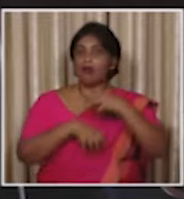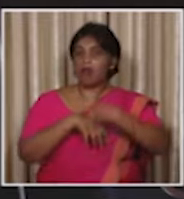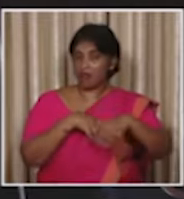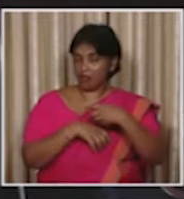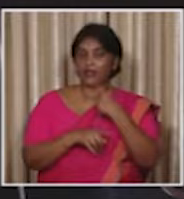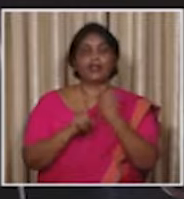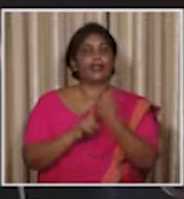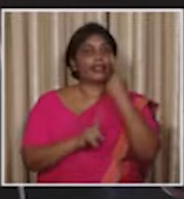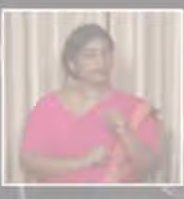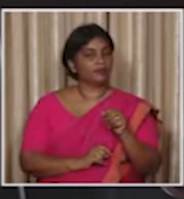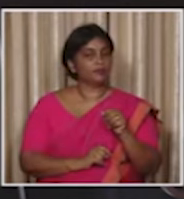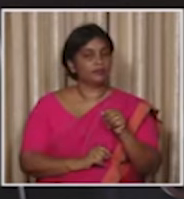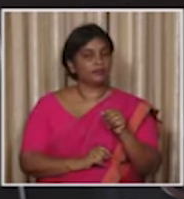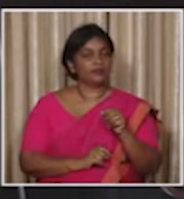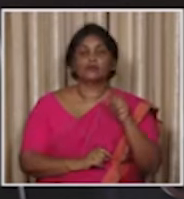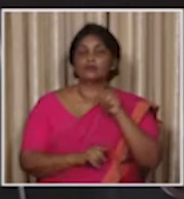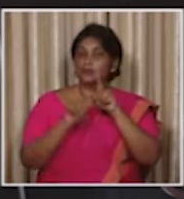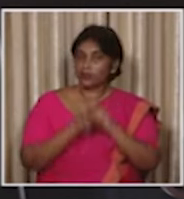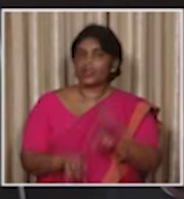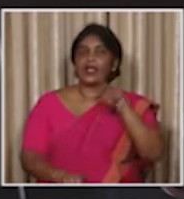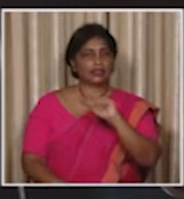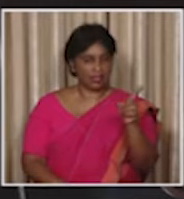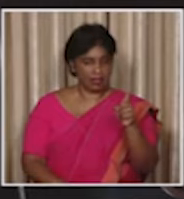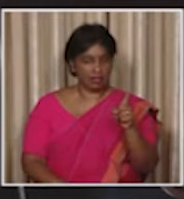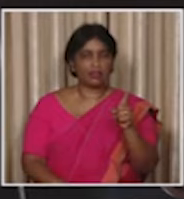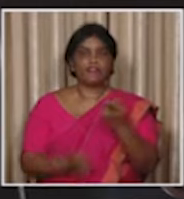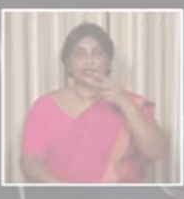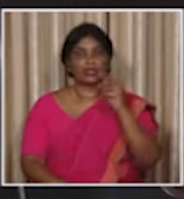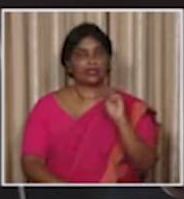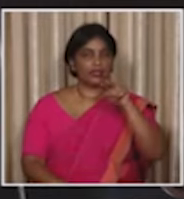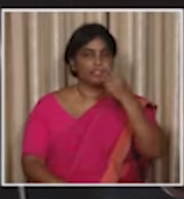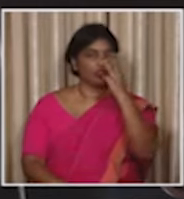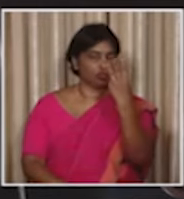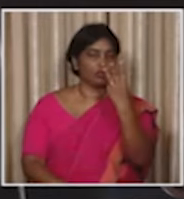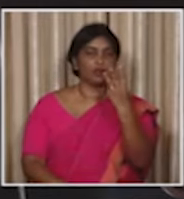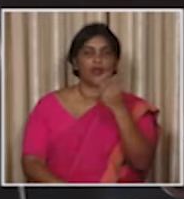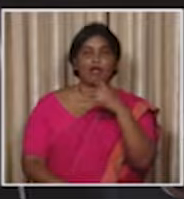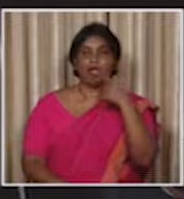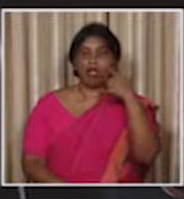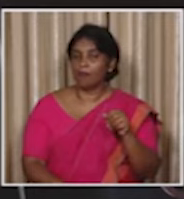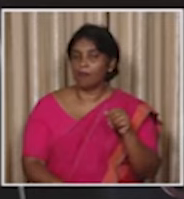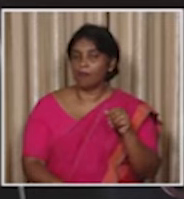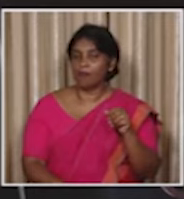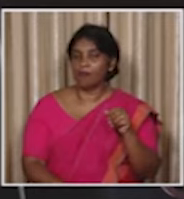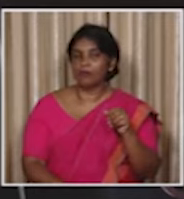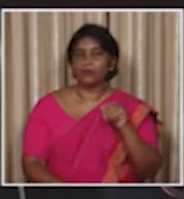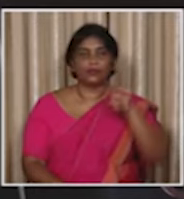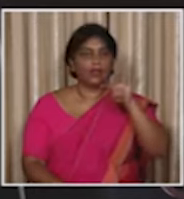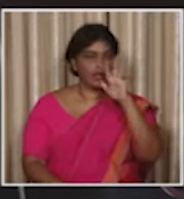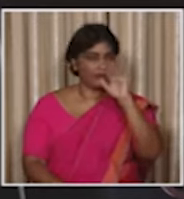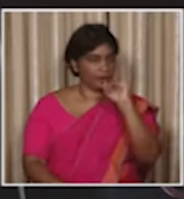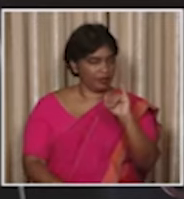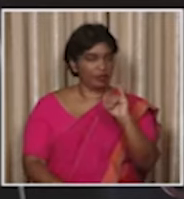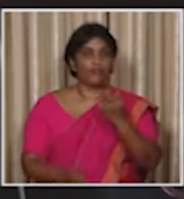අර්ථපල් කිලෝවක් ගෙනල්ලා තියෙන්නේ මේ විදිහටම රුපියල් 110ට විකුණලා තියෙන්නේ 203ට. වියලිහාල් මැස්සන් ගෙනල්ලා තියෙන්නේ රුපියල්